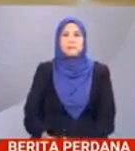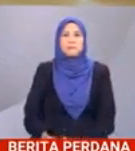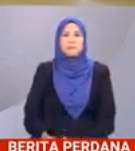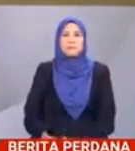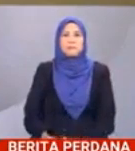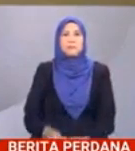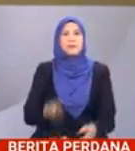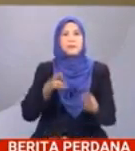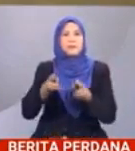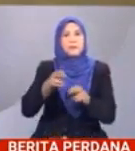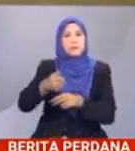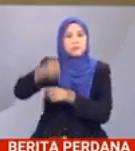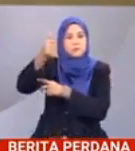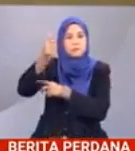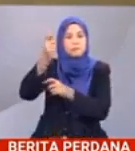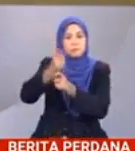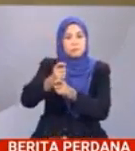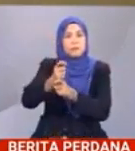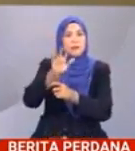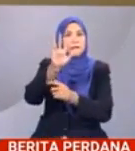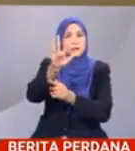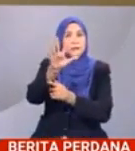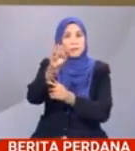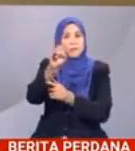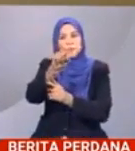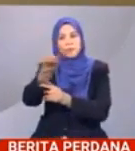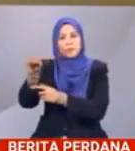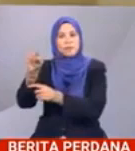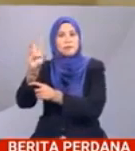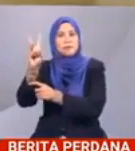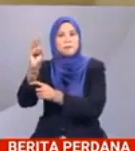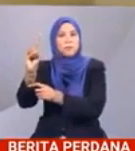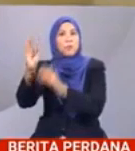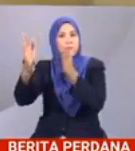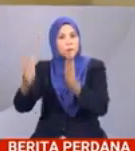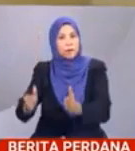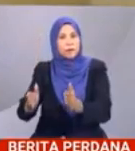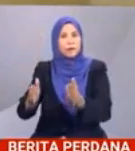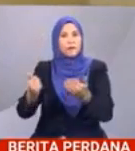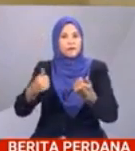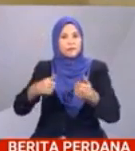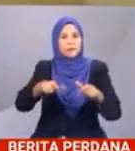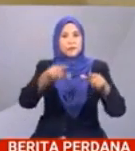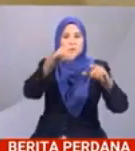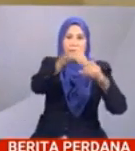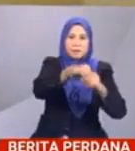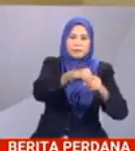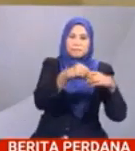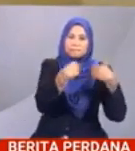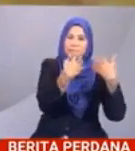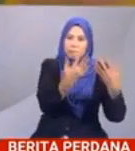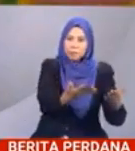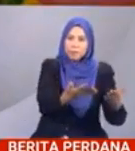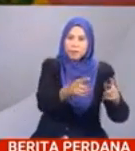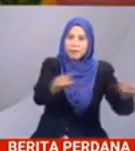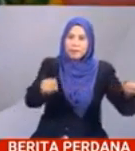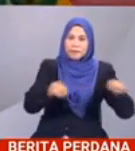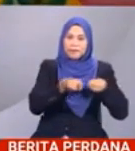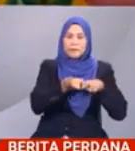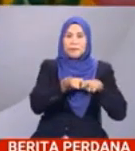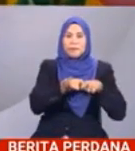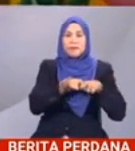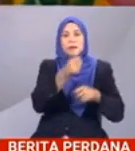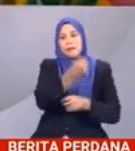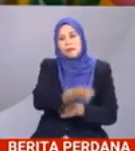Pengurus B Murali Tarun menetapkan hanya 50 hingga 60 pelanggan sahaja dibenar berada dalam premis pada satu-satu masa. Malah